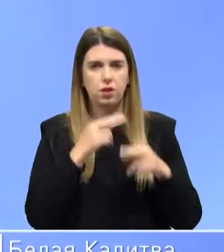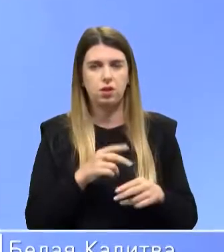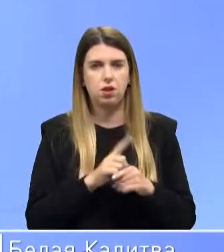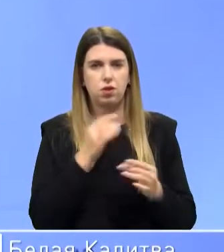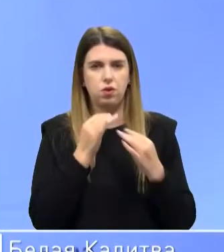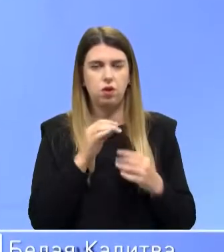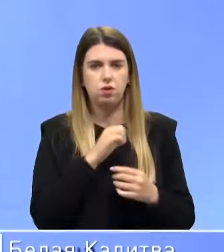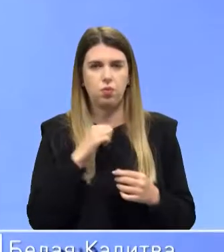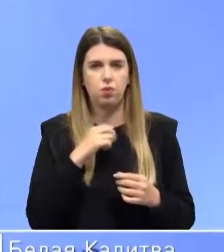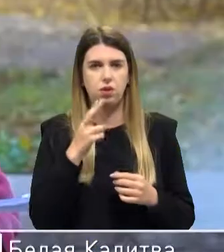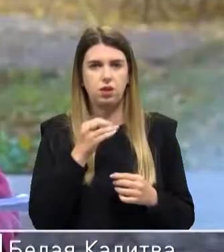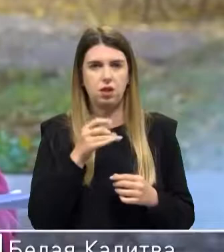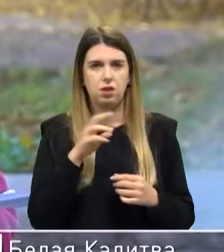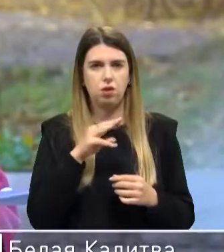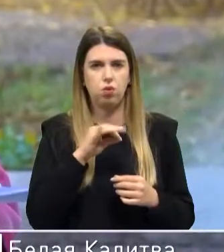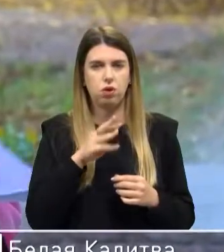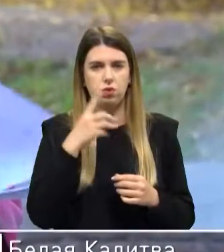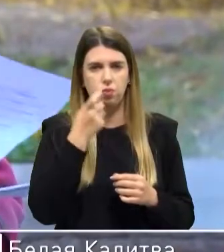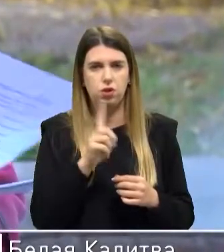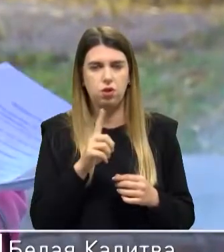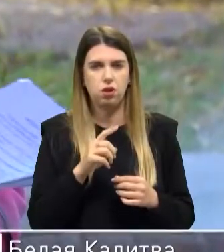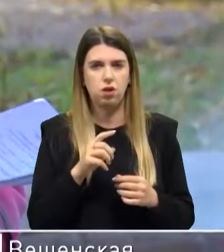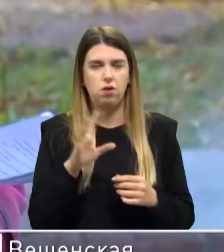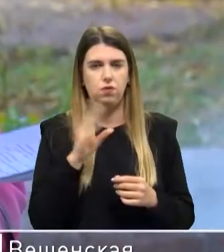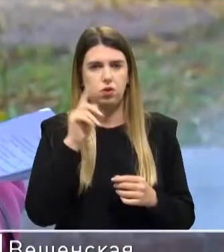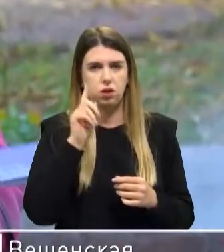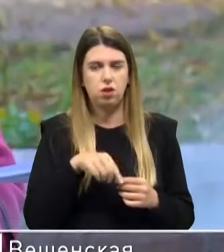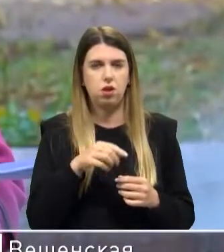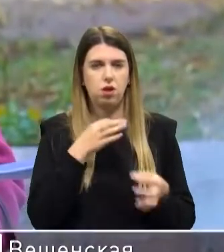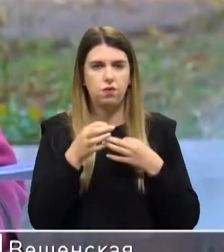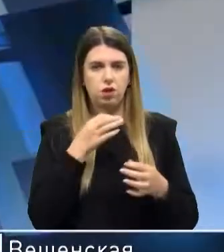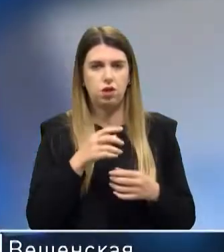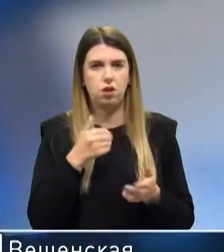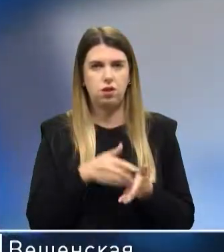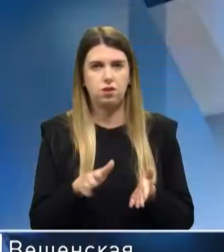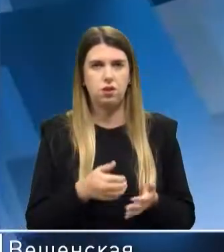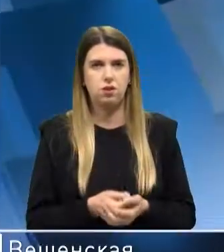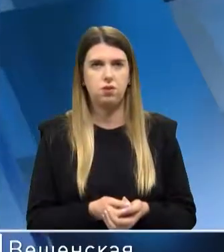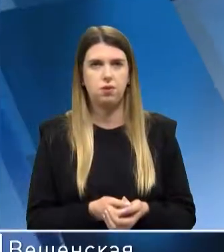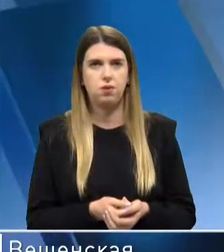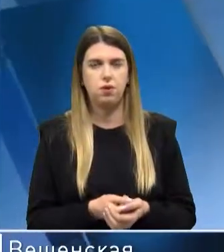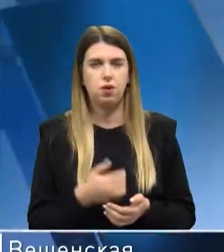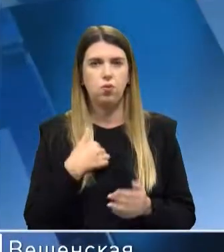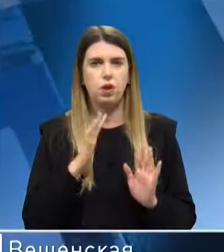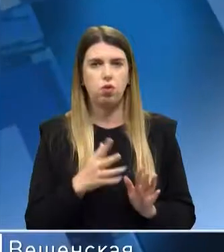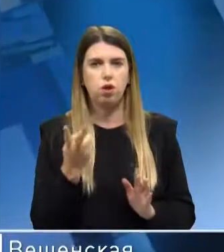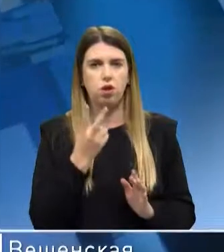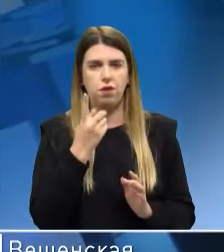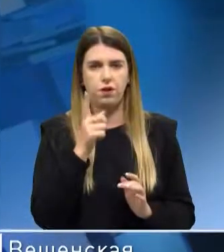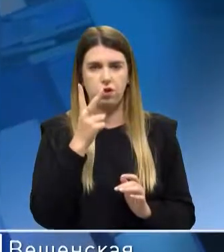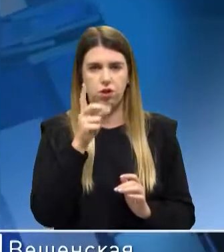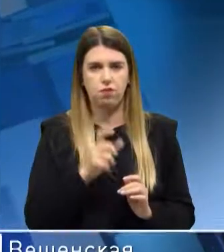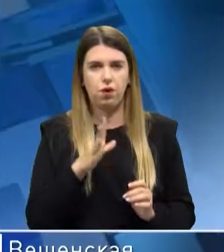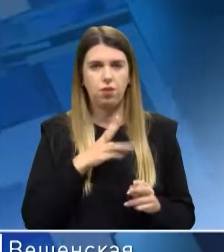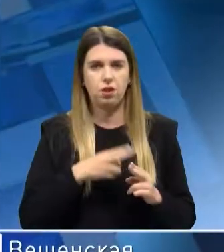комментариями в саму «Династию туризма». Там сообщили, что о претензиях знают, но отвечать на камеру отказались. У меня только двое были на